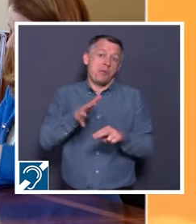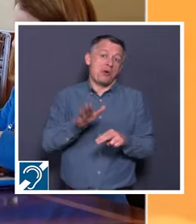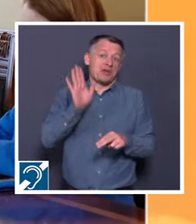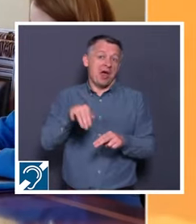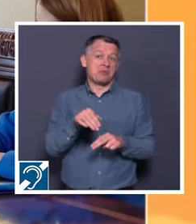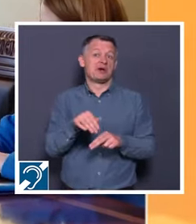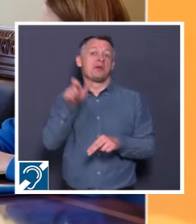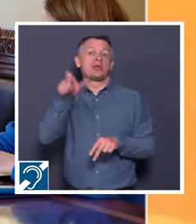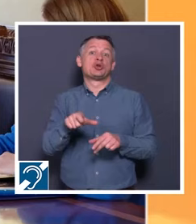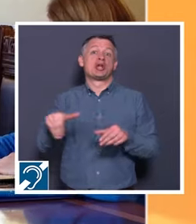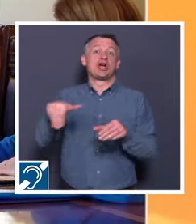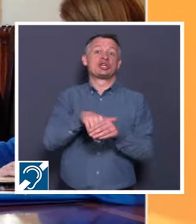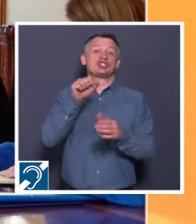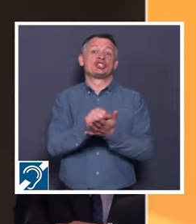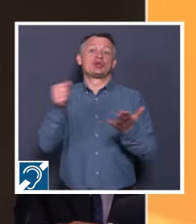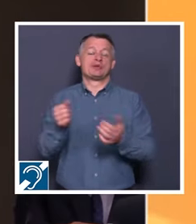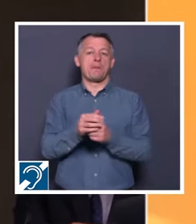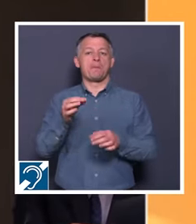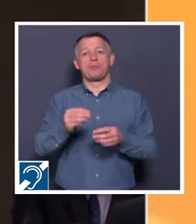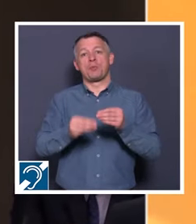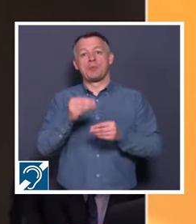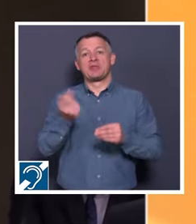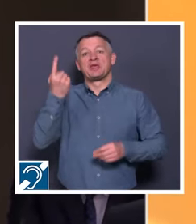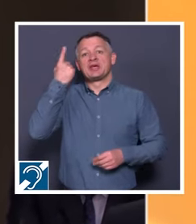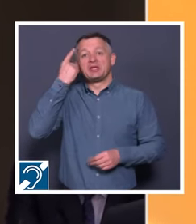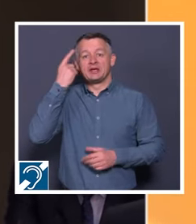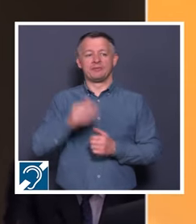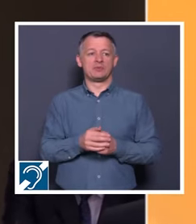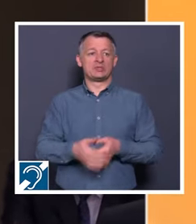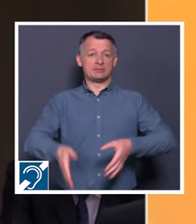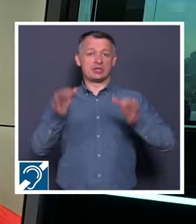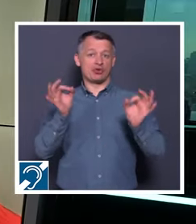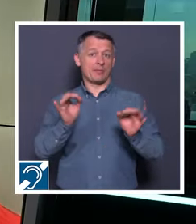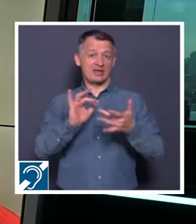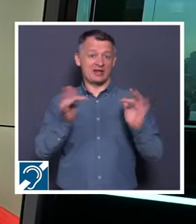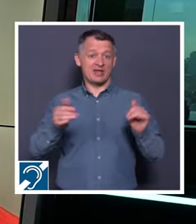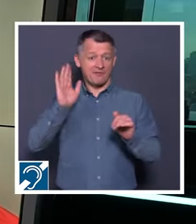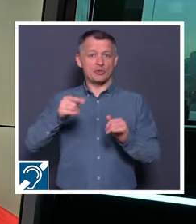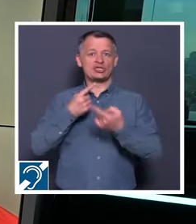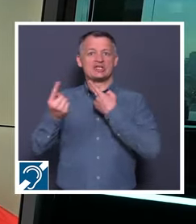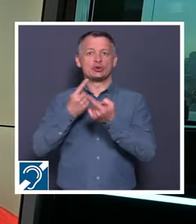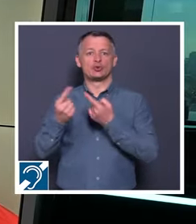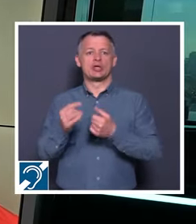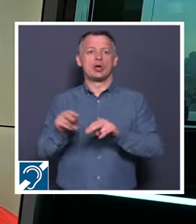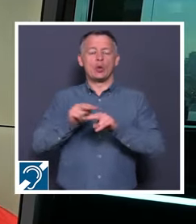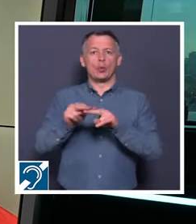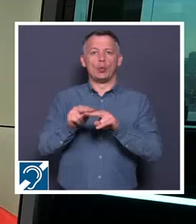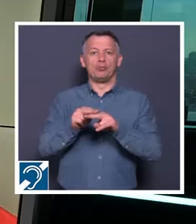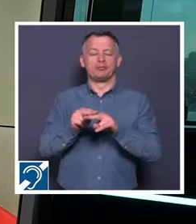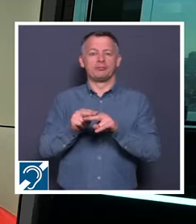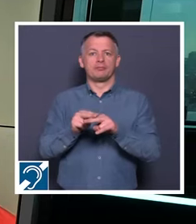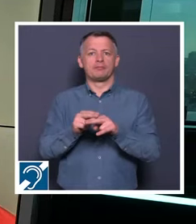cum la un jurnaliști. E o problemă de percepție. Pentru că mai ales pe internet avem aceste discuții despre cum felul în